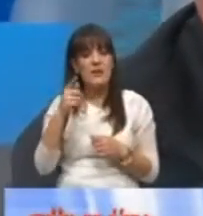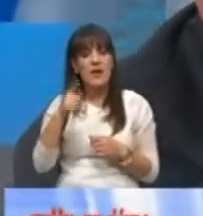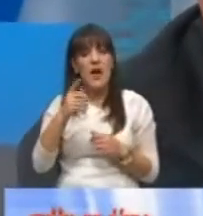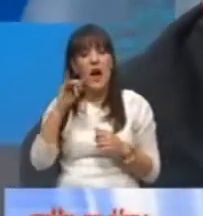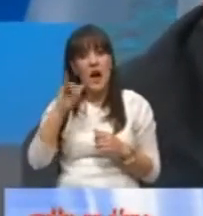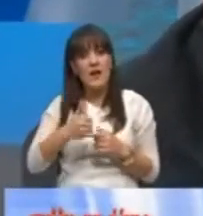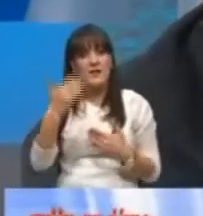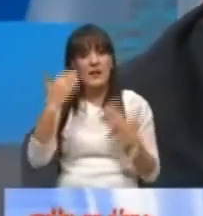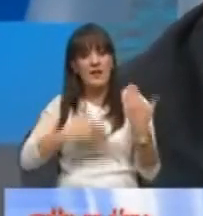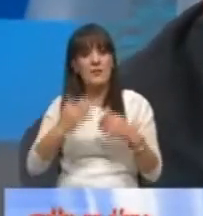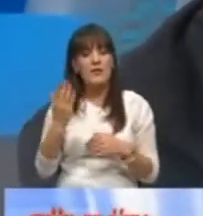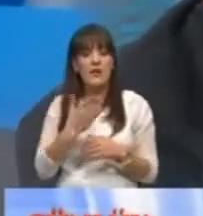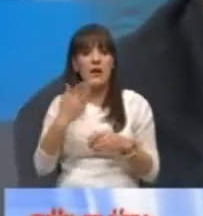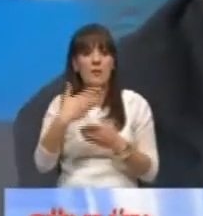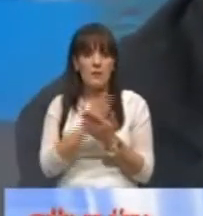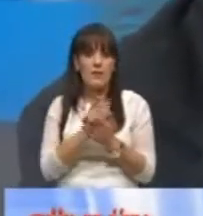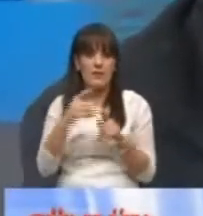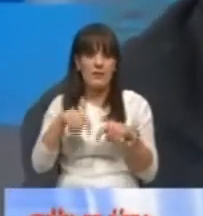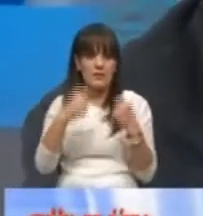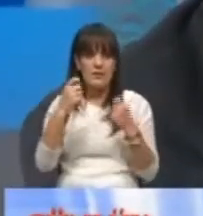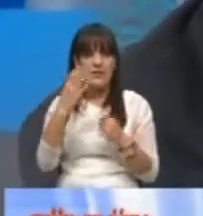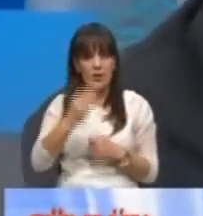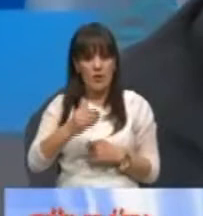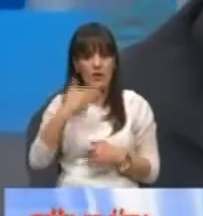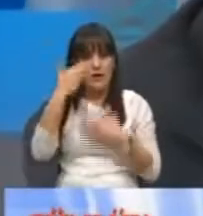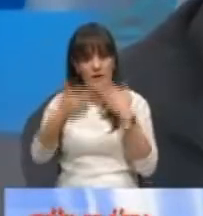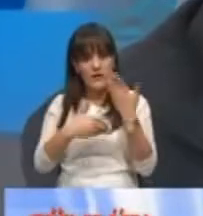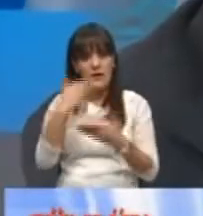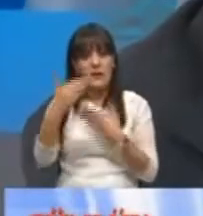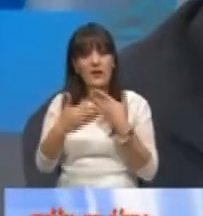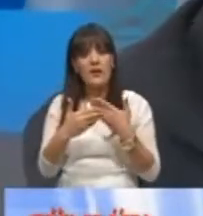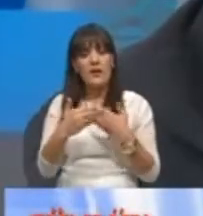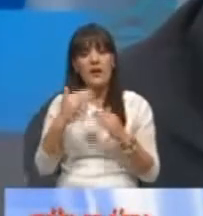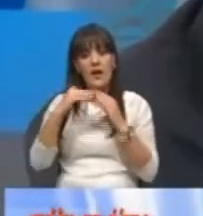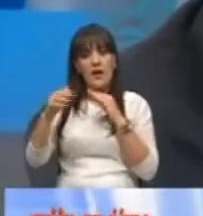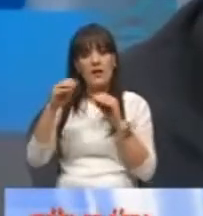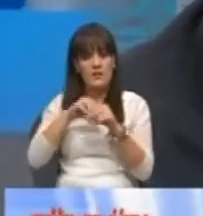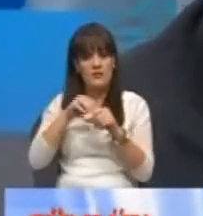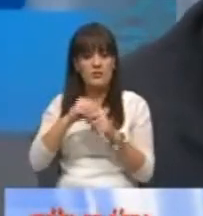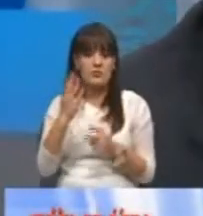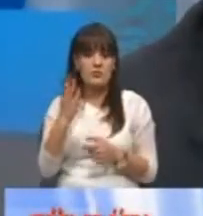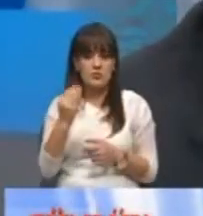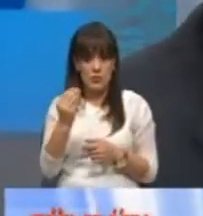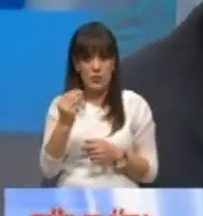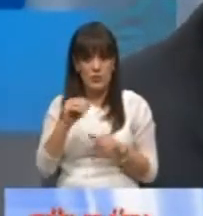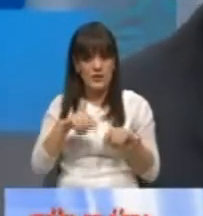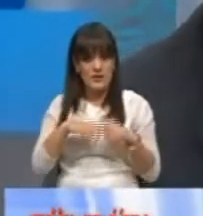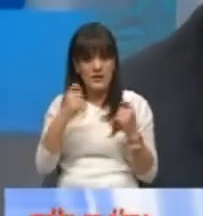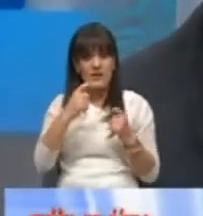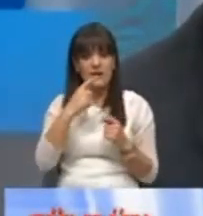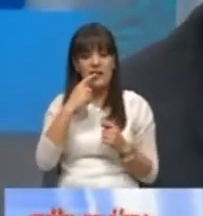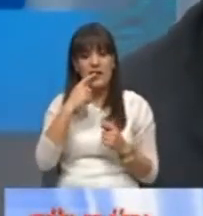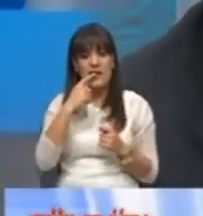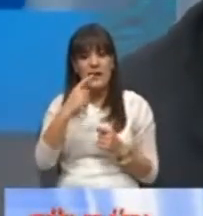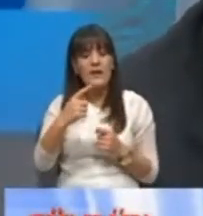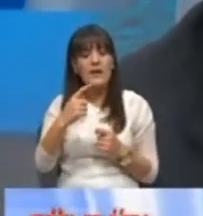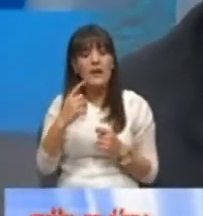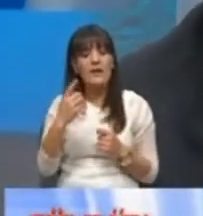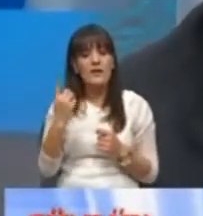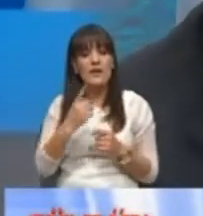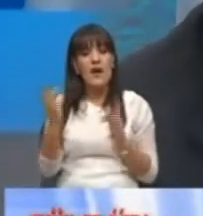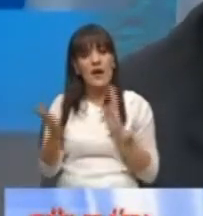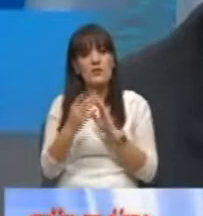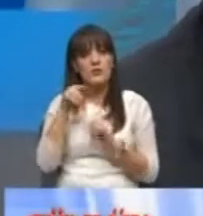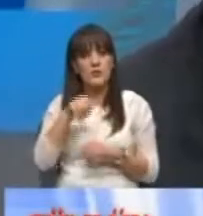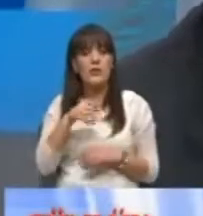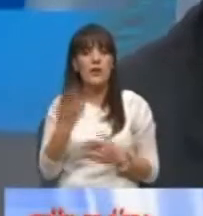kazası gibi yüksek enerji yaralanmalarda daha parçalı kırık olarak ifade edilen ya da halk arasında işte çok mu kırık diye ifade edilen şeyin karşılığı